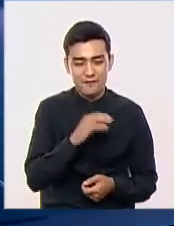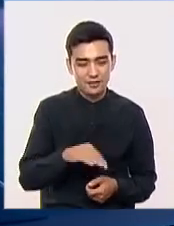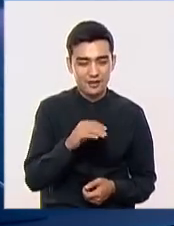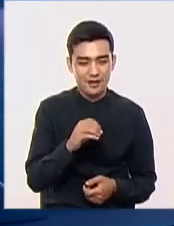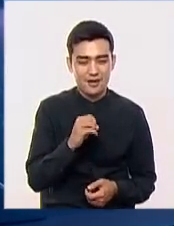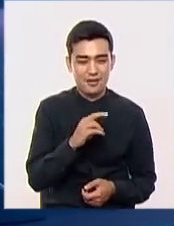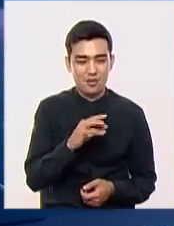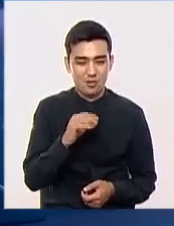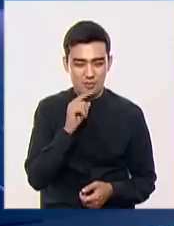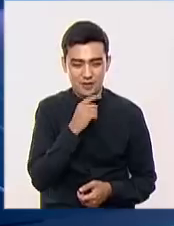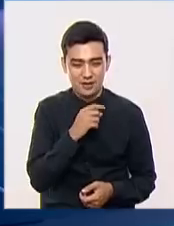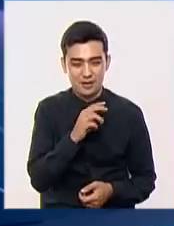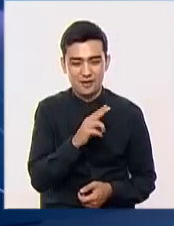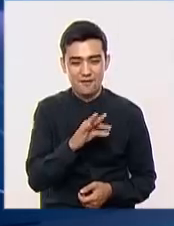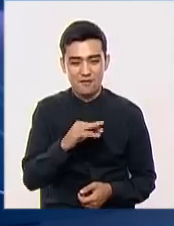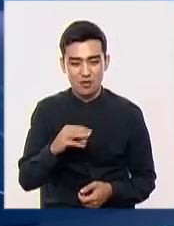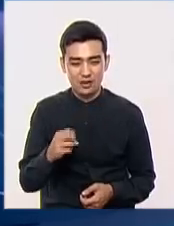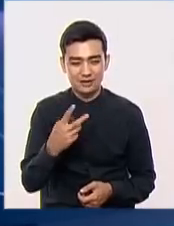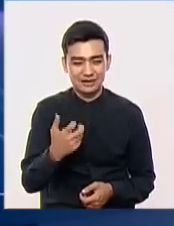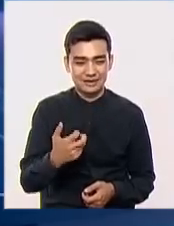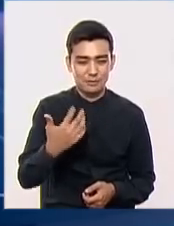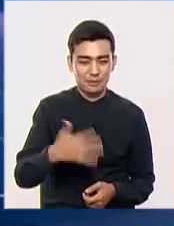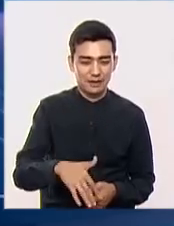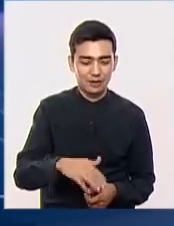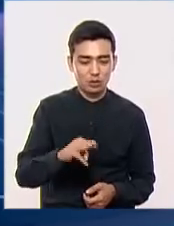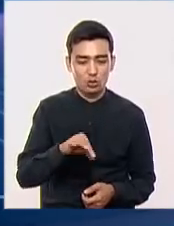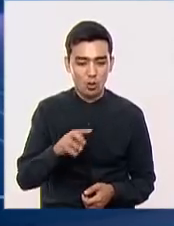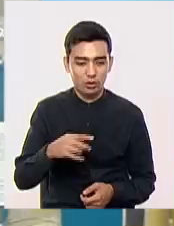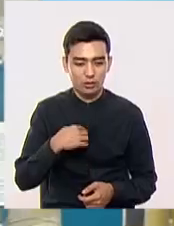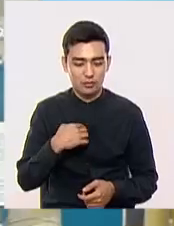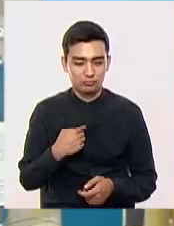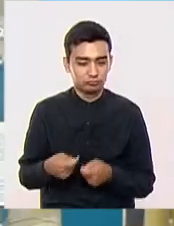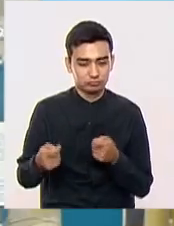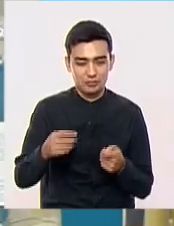аясында квотаны 350 мың тоннаға дейін ұлғайттық деген еді.